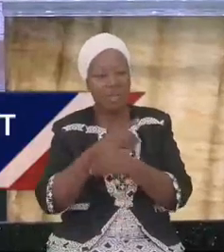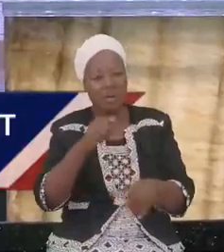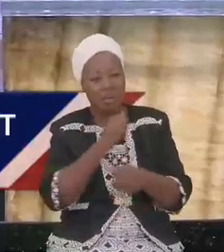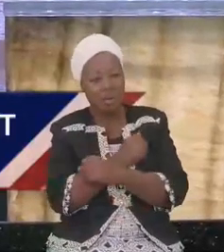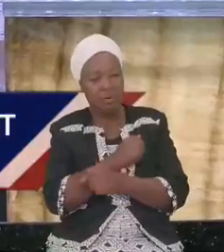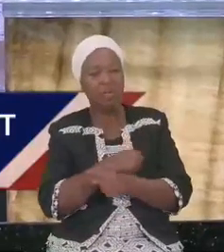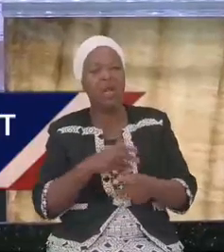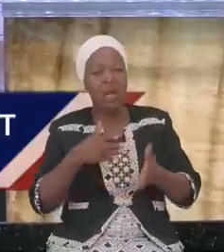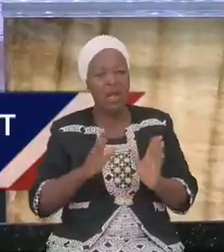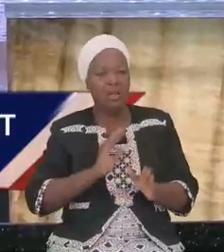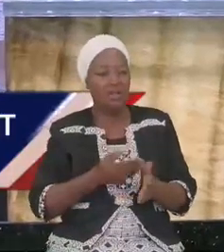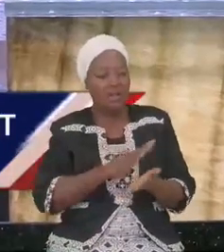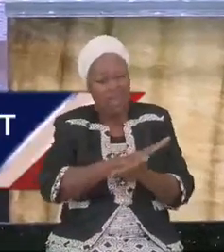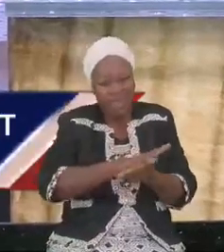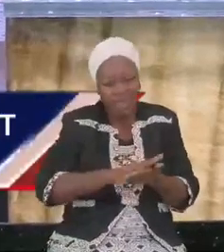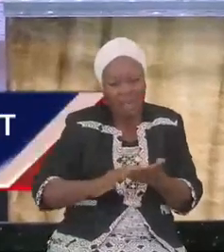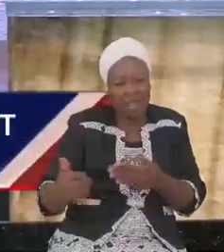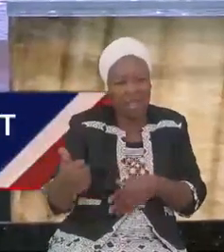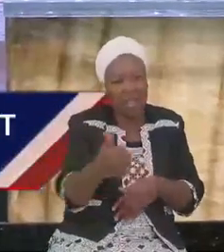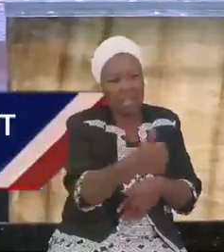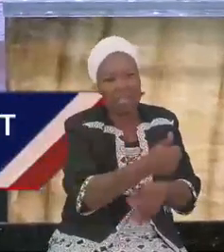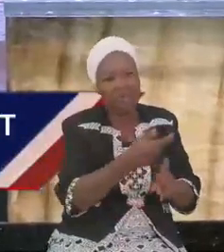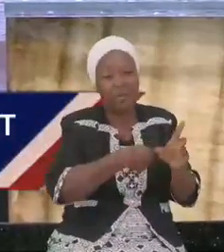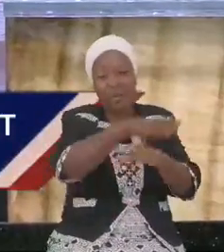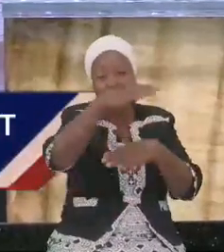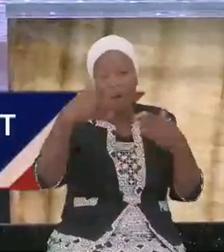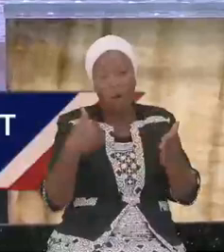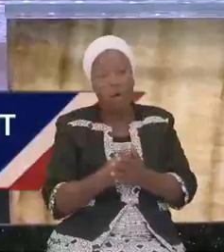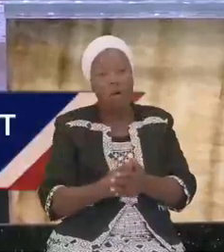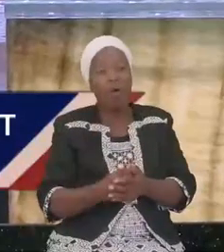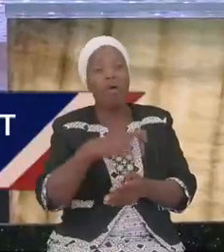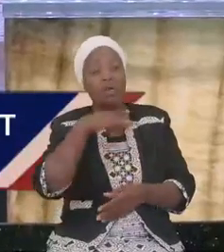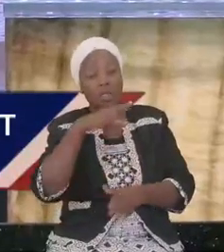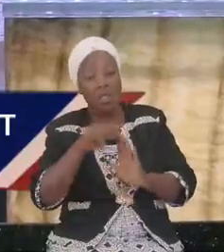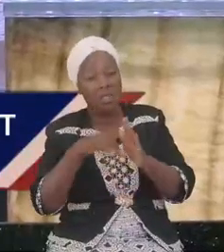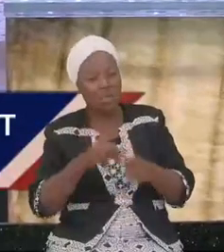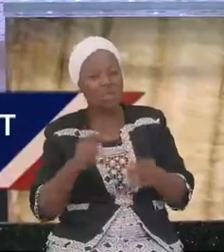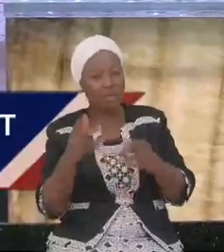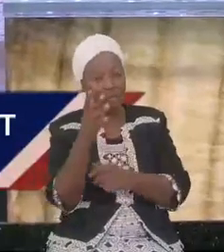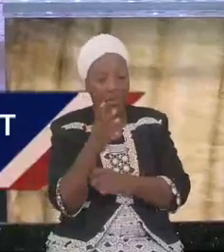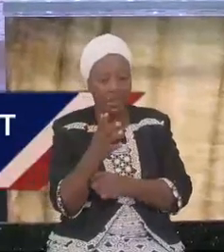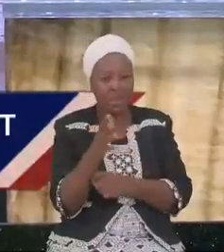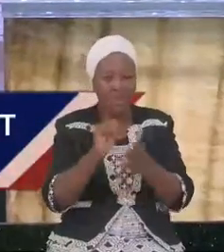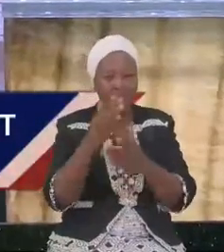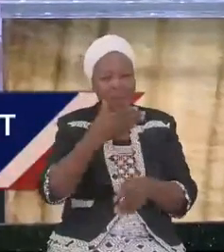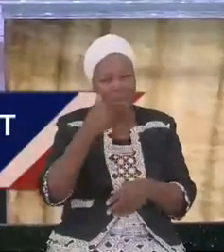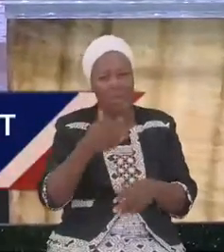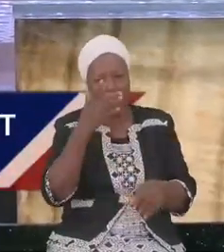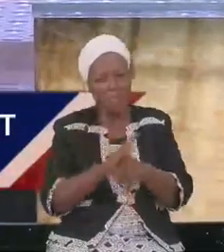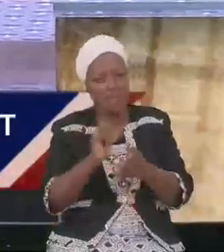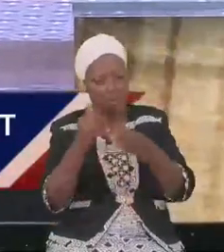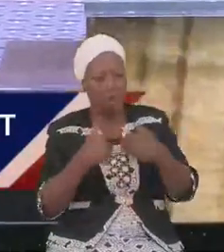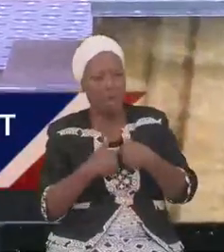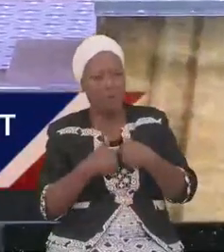purifions-nous de toute souillure de la chair, C'est une meilleure promesse qu'on a,